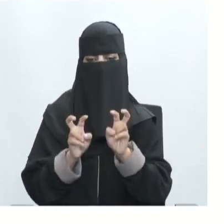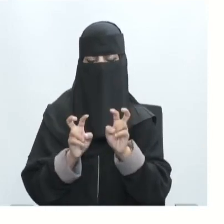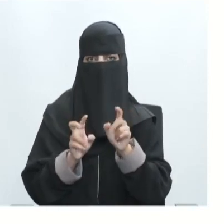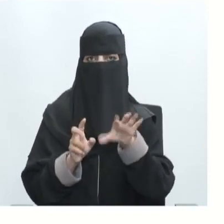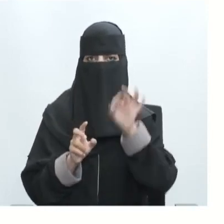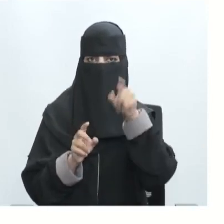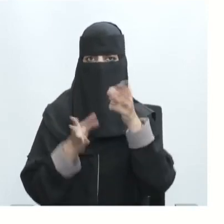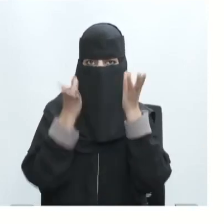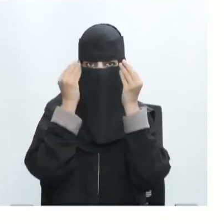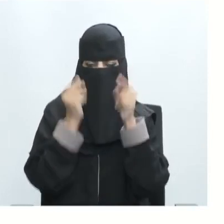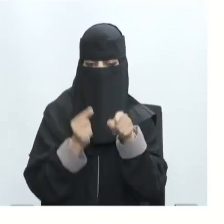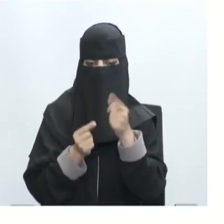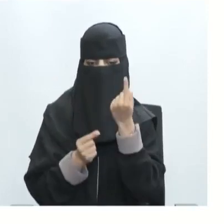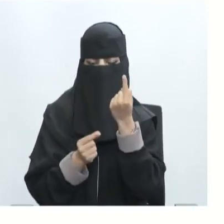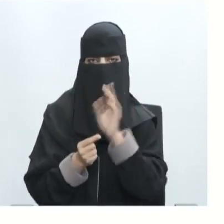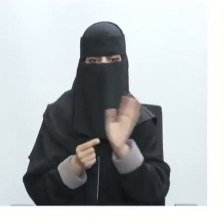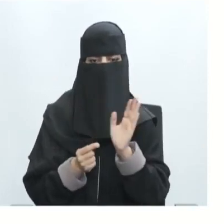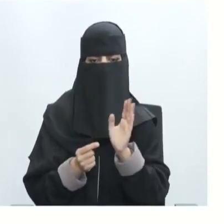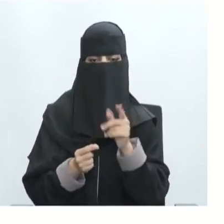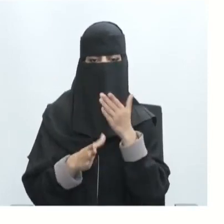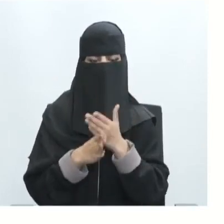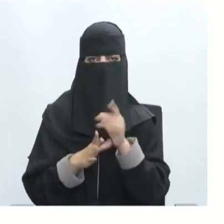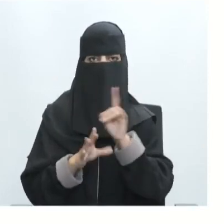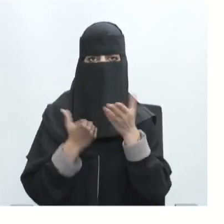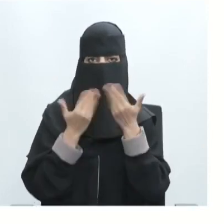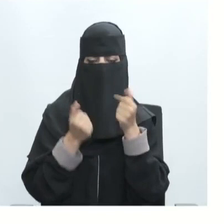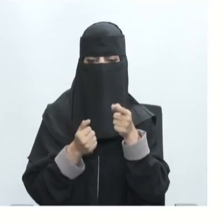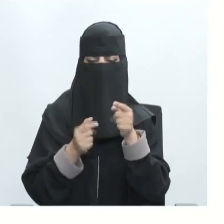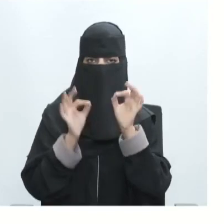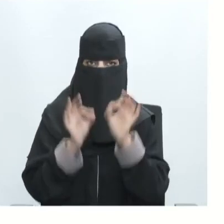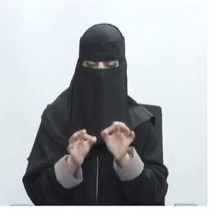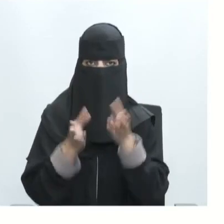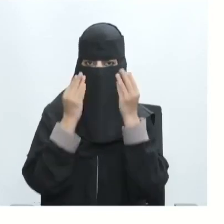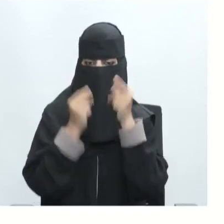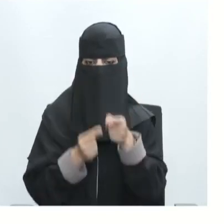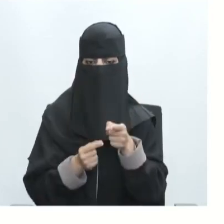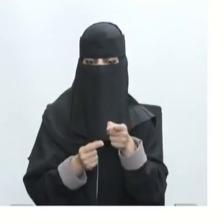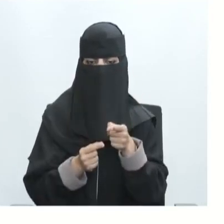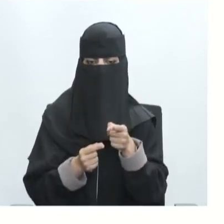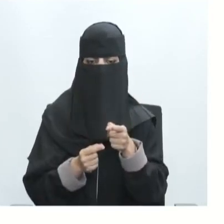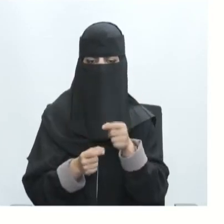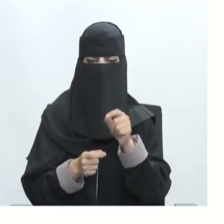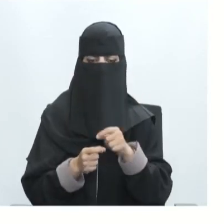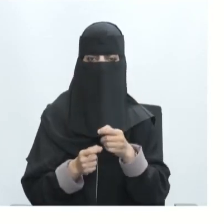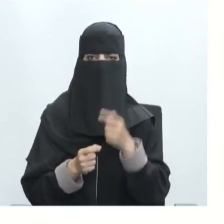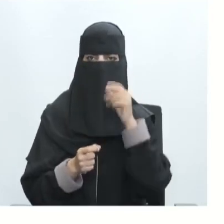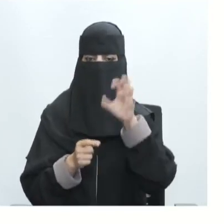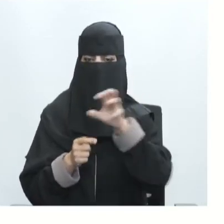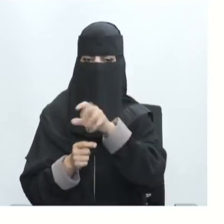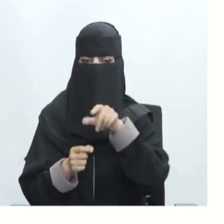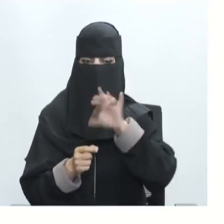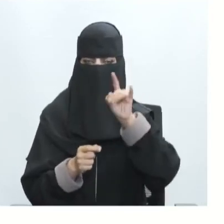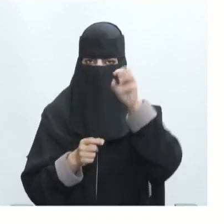نضع خط وتكمل المشكله في انه لا يوجد منطق واحد يكفي ان نتعلمه وفي ان الاشياء